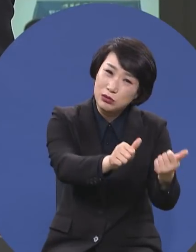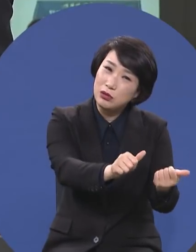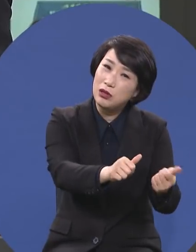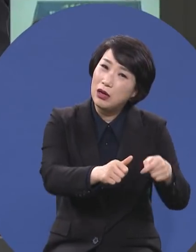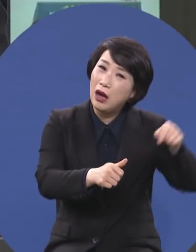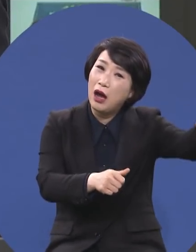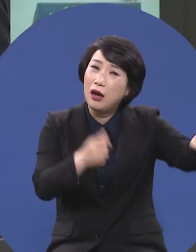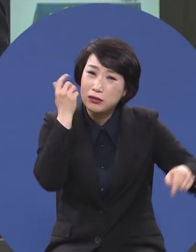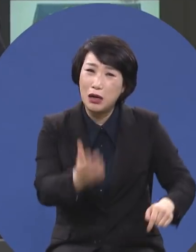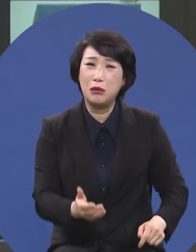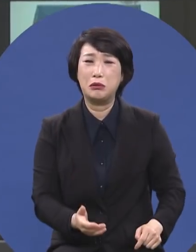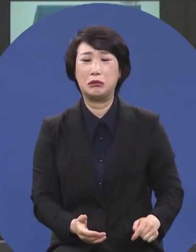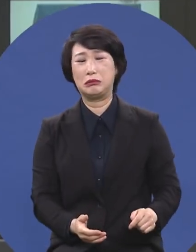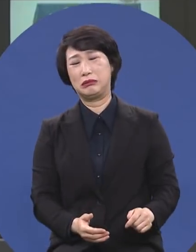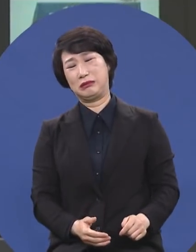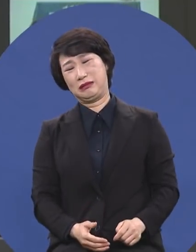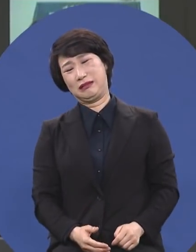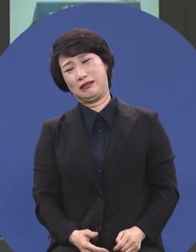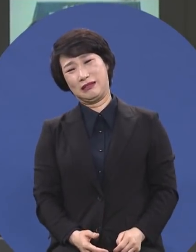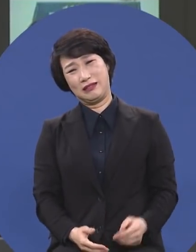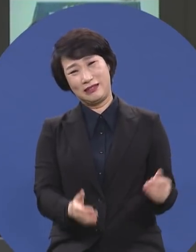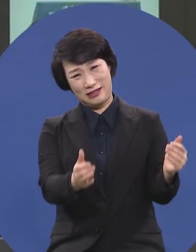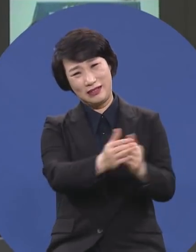죽어가겠는가 이 말입니다.